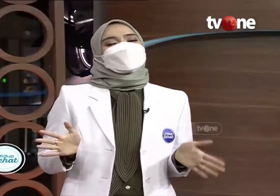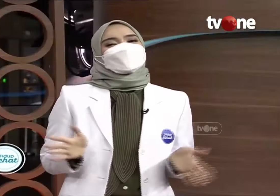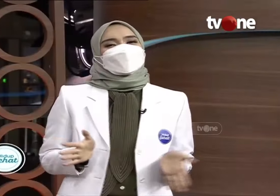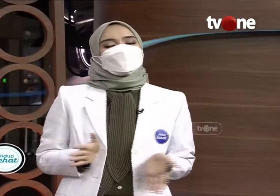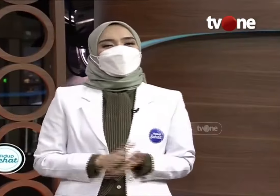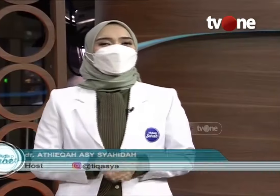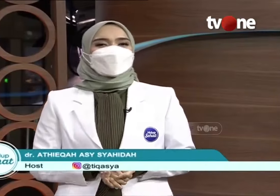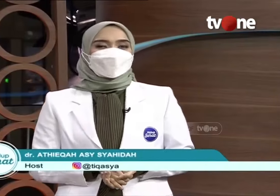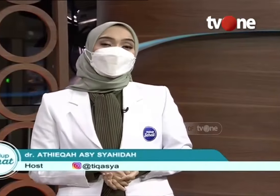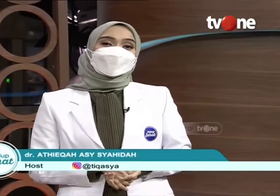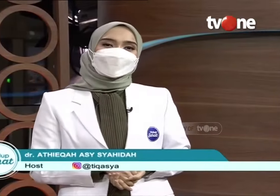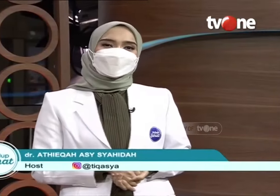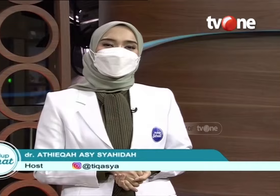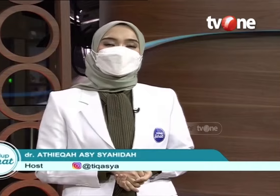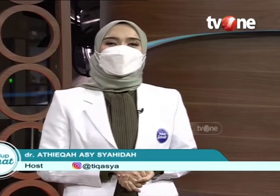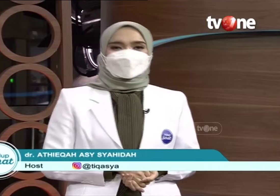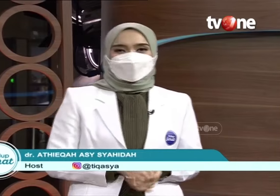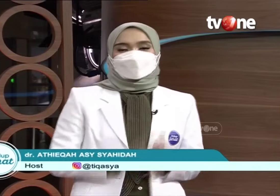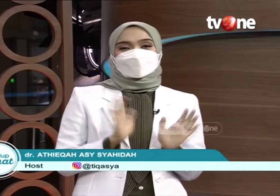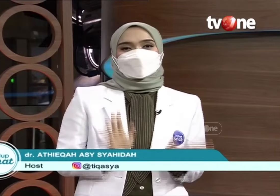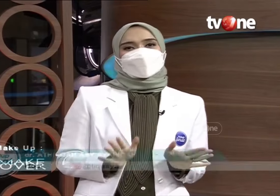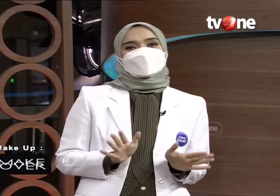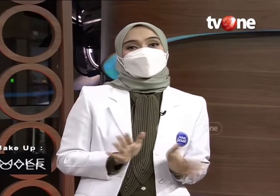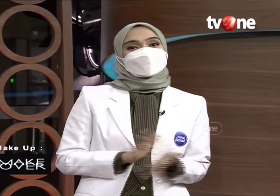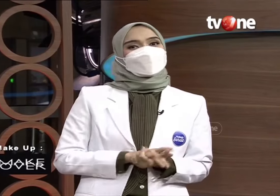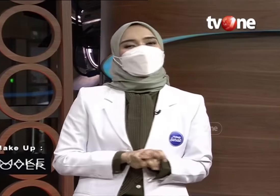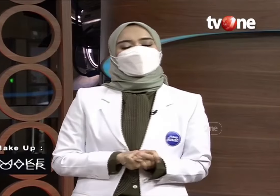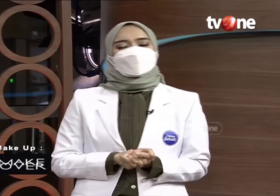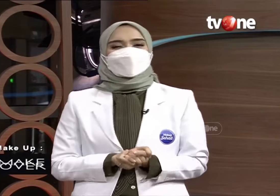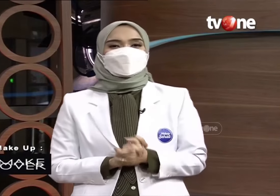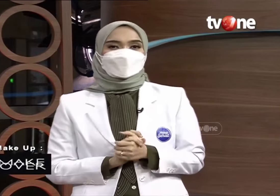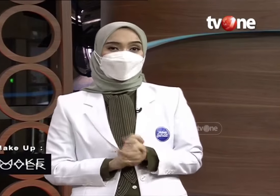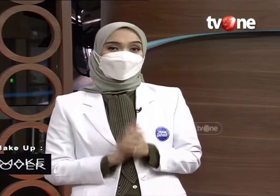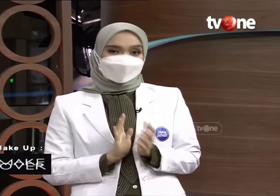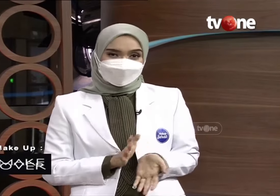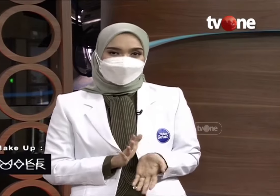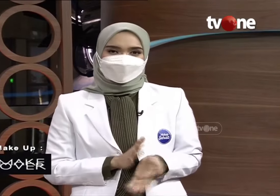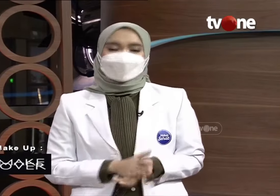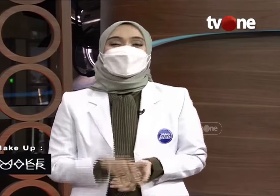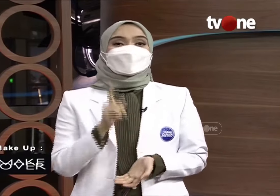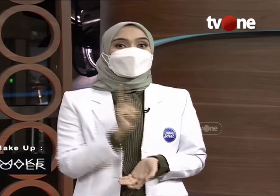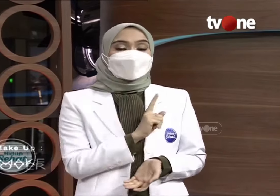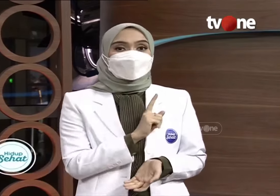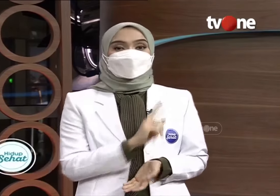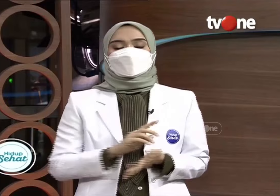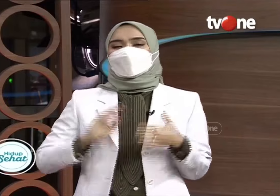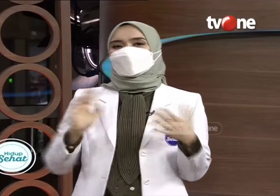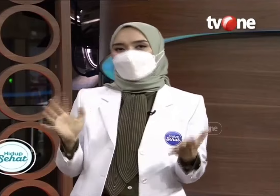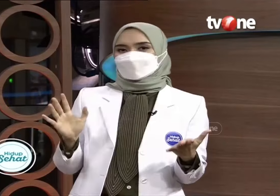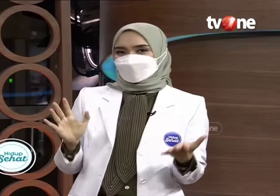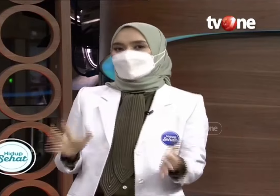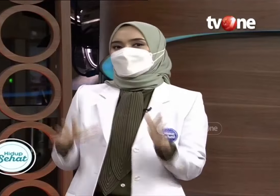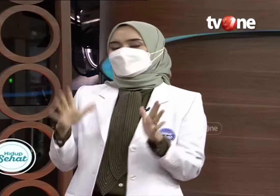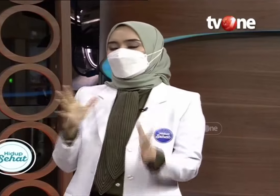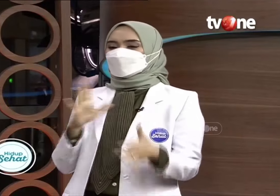ya asalamualaikum warahmatullahi wabarakatuh Selamat pagi para pemirsa hidup sehat tv1 kembali lagi bersama saya Dr tikasya dan tadi kita sudah